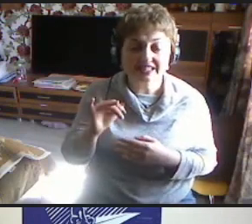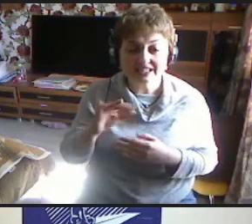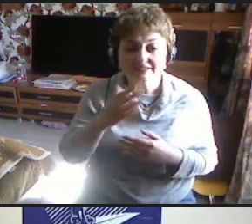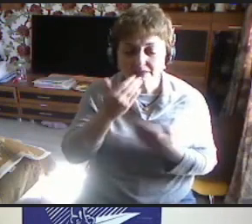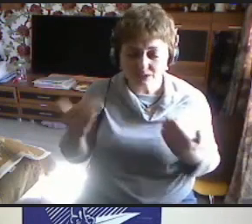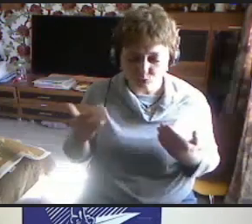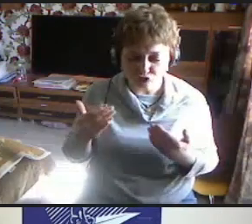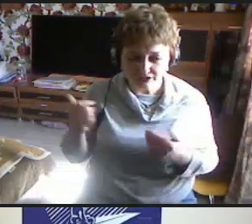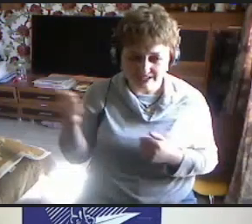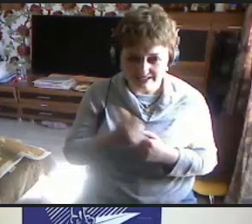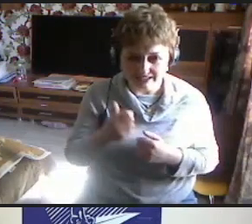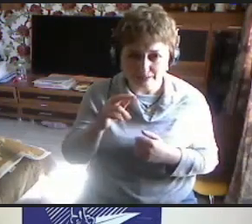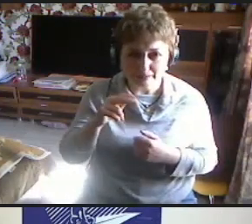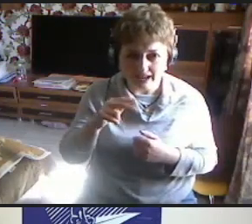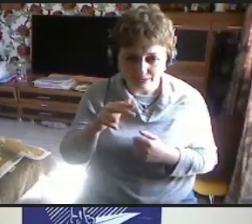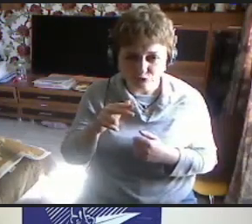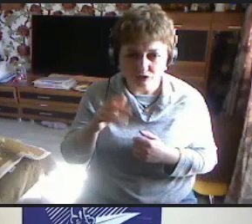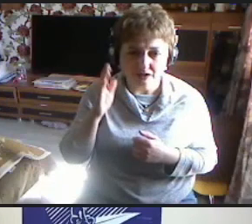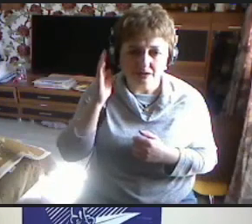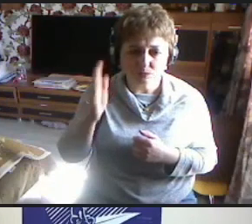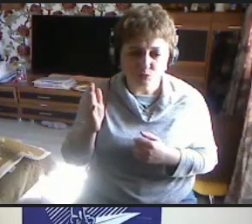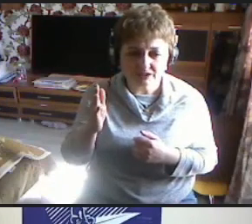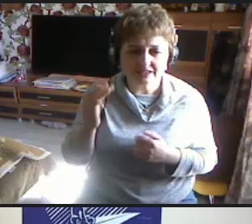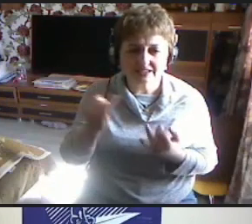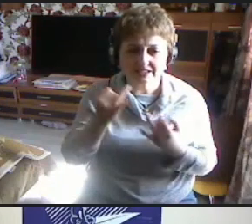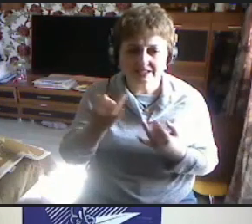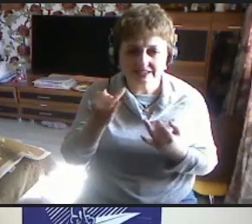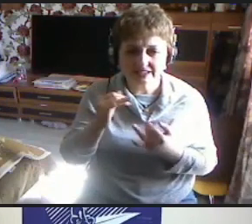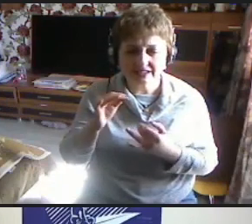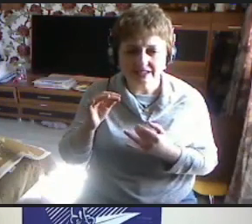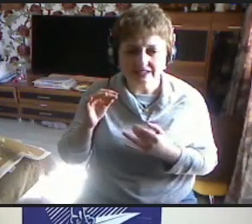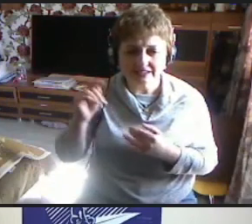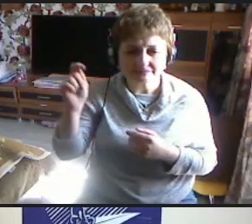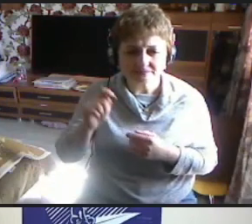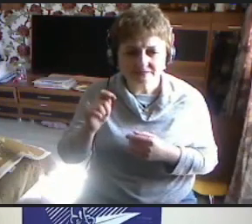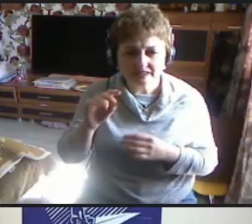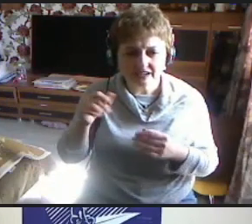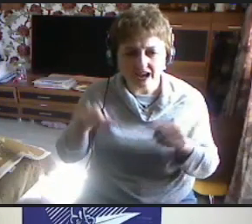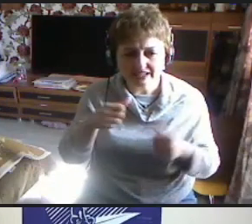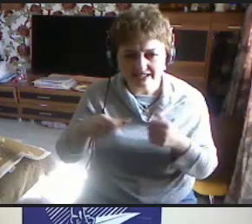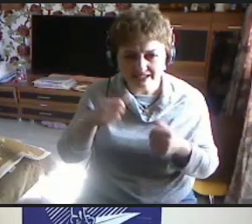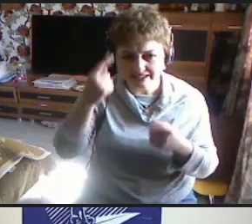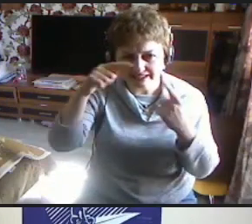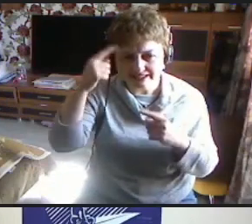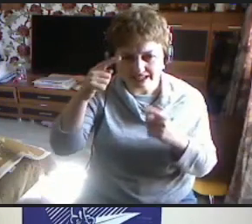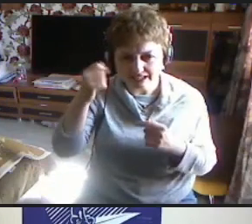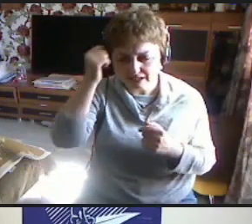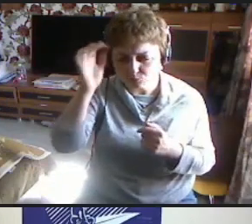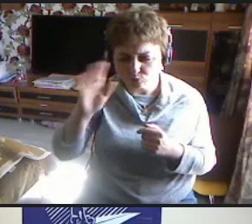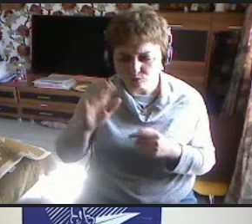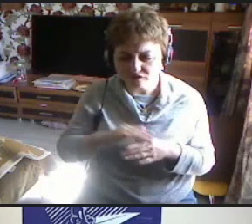в пятницу, будет интересный человек спасибо. Из Германии, архитектор-дизайнер, не помню сейчас фамилию